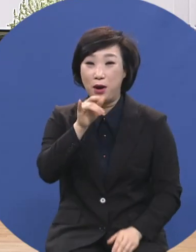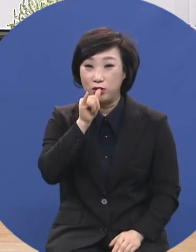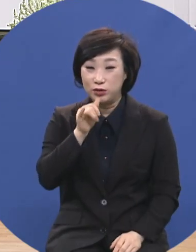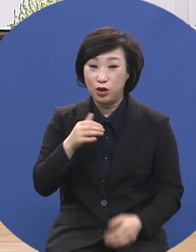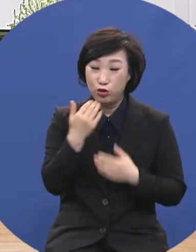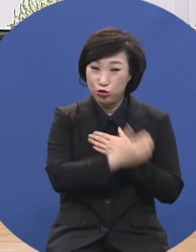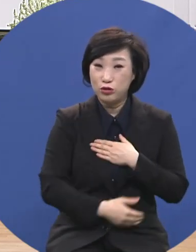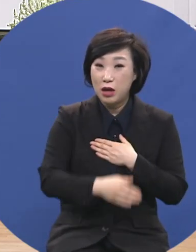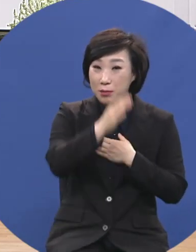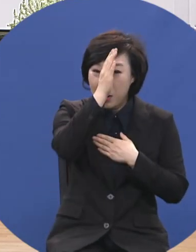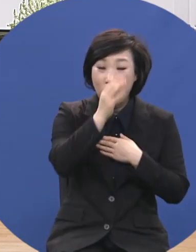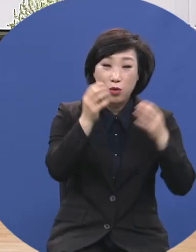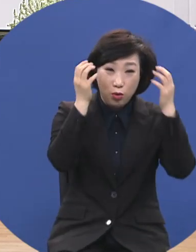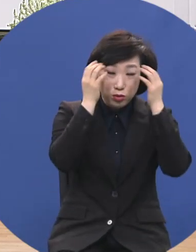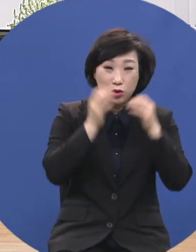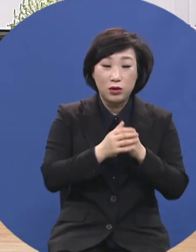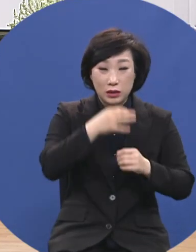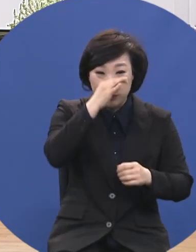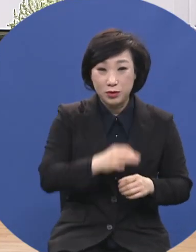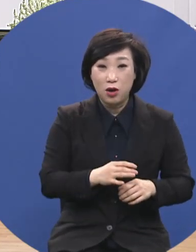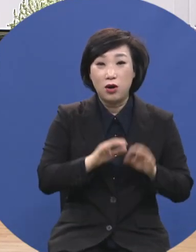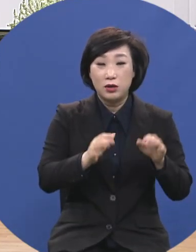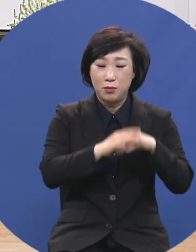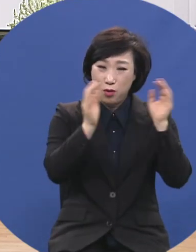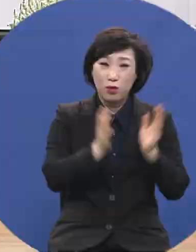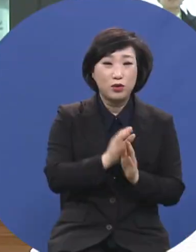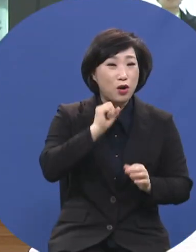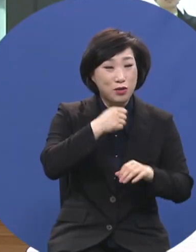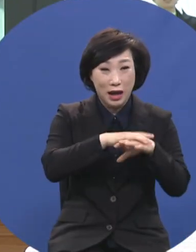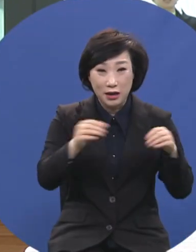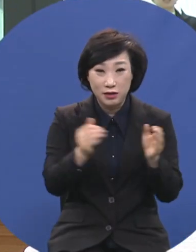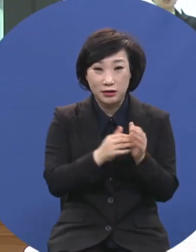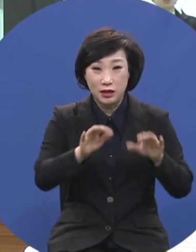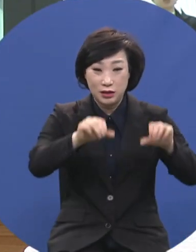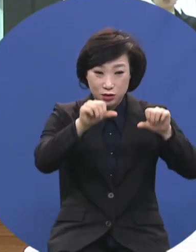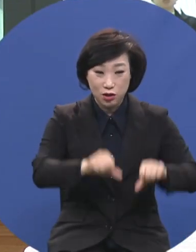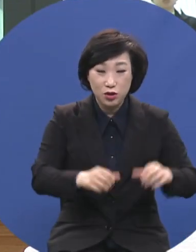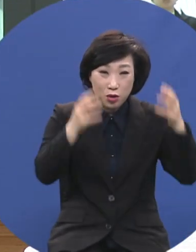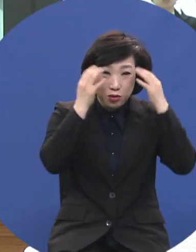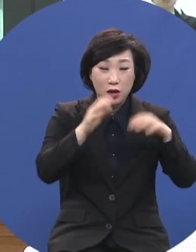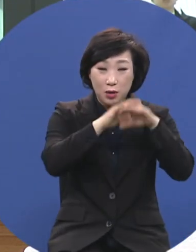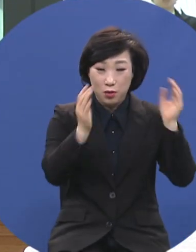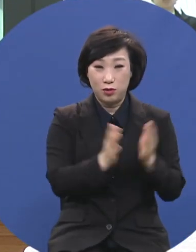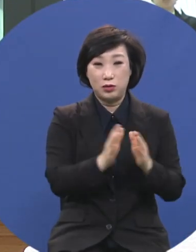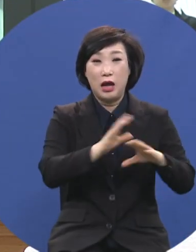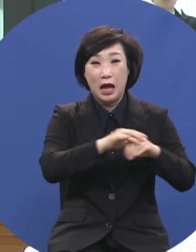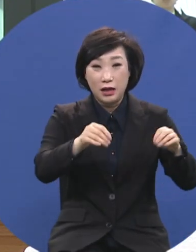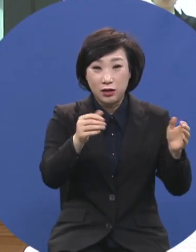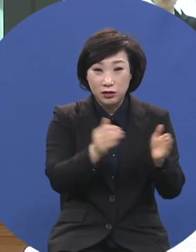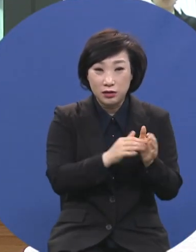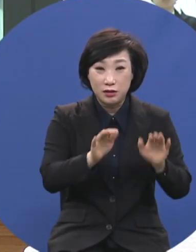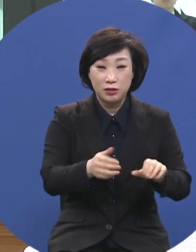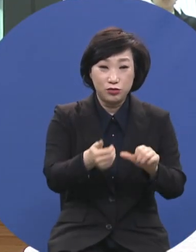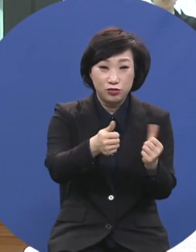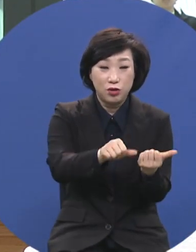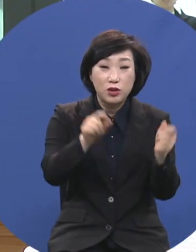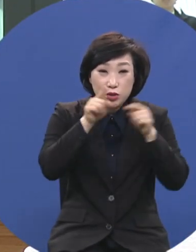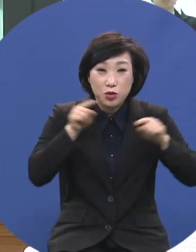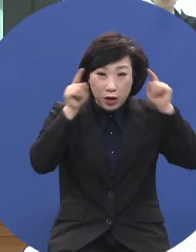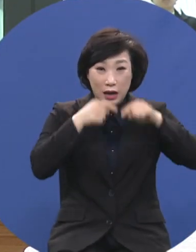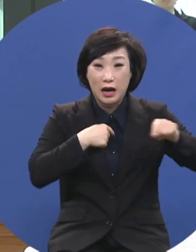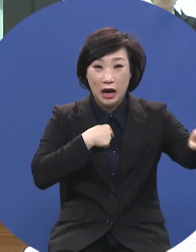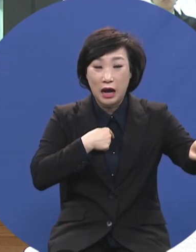육체의 질병의 고통에 힘든 것을 해결해 주시고 저주의 고통에 힘든 것을 해결해 주시고 죽어서 지옥과